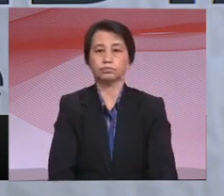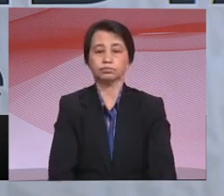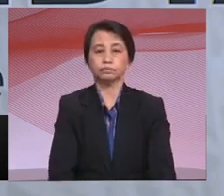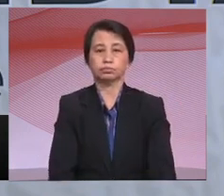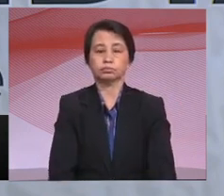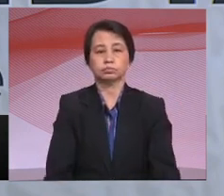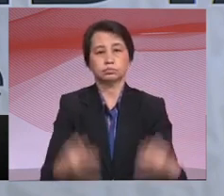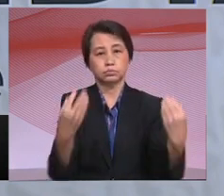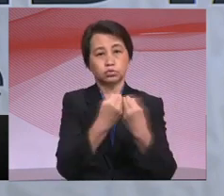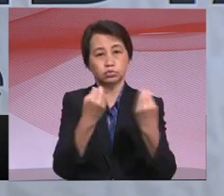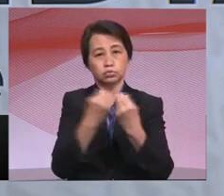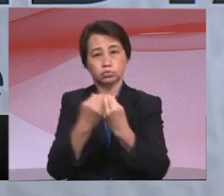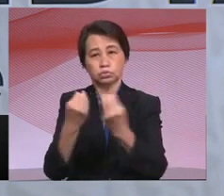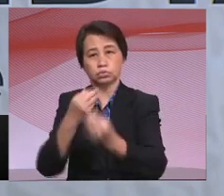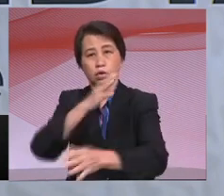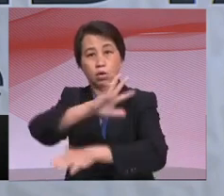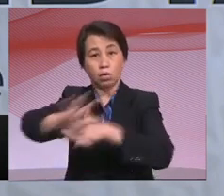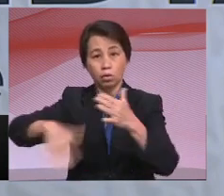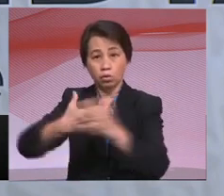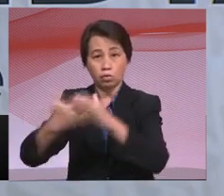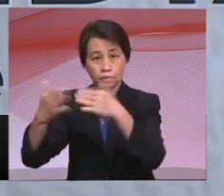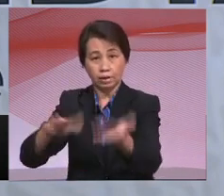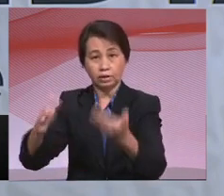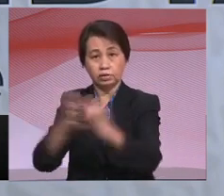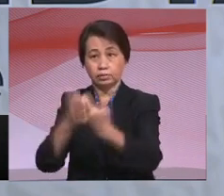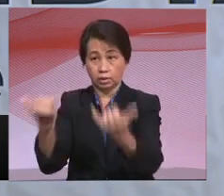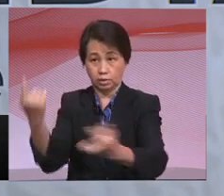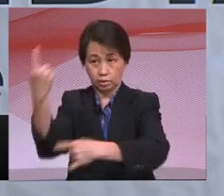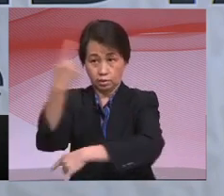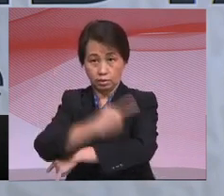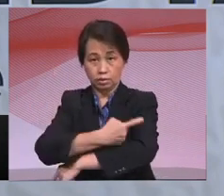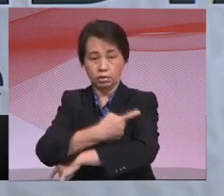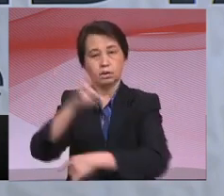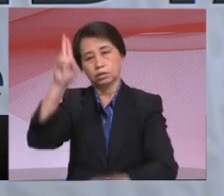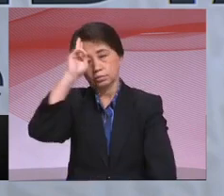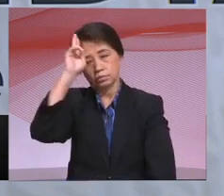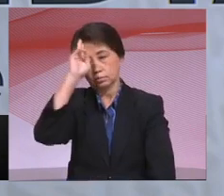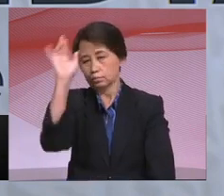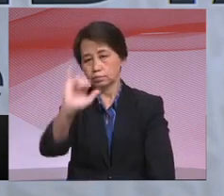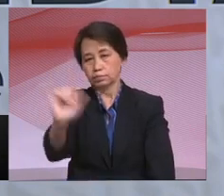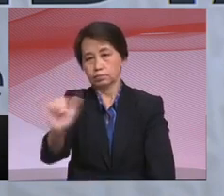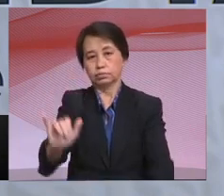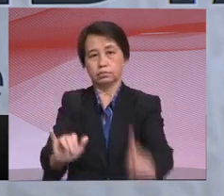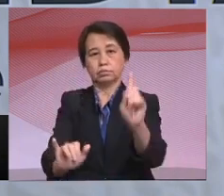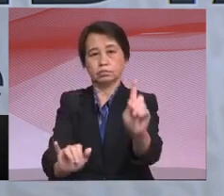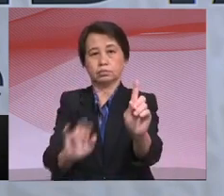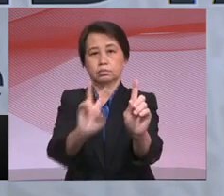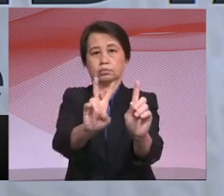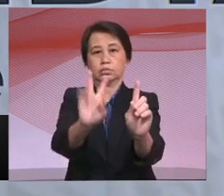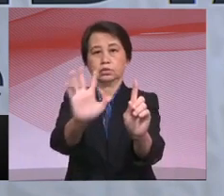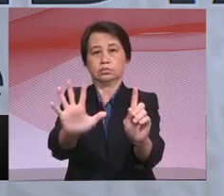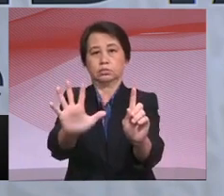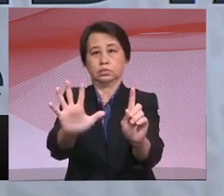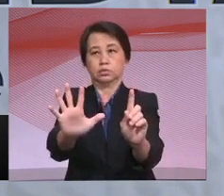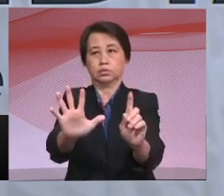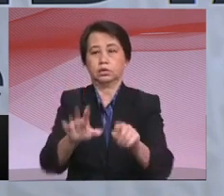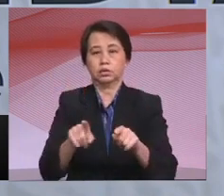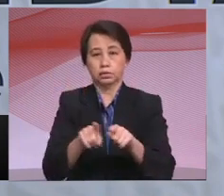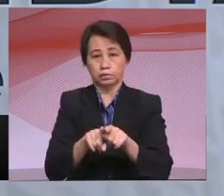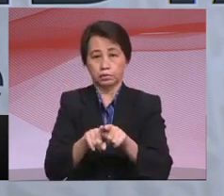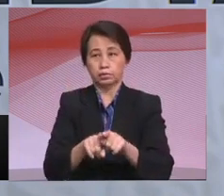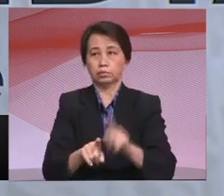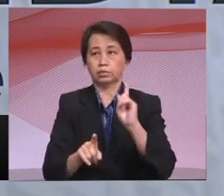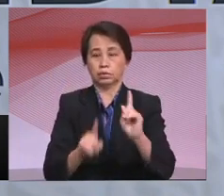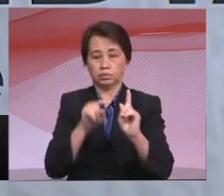Justru jumlah kumulatif kes kematian COVID-19 di Malaysia adalah kekal sebanyak 125 kes, iaitu bersamaan